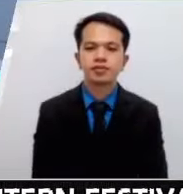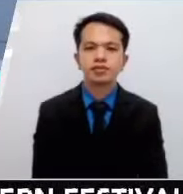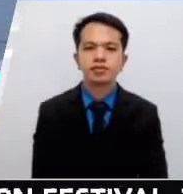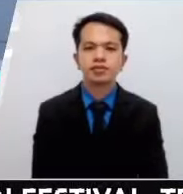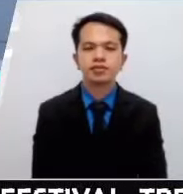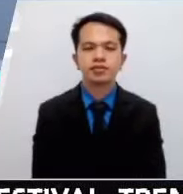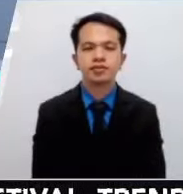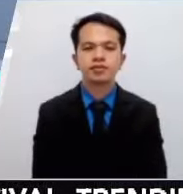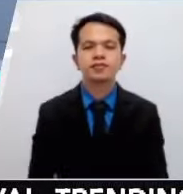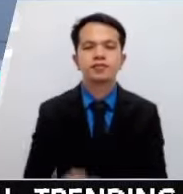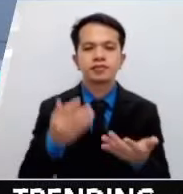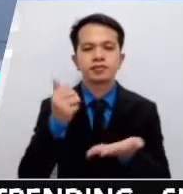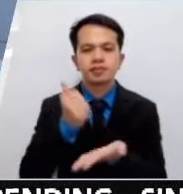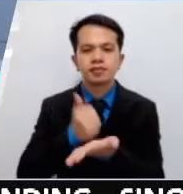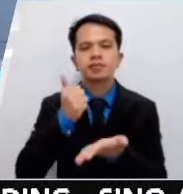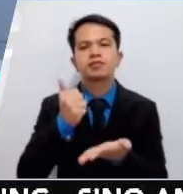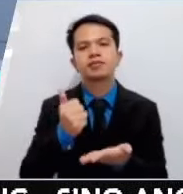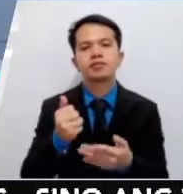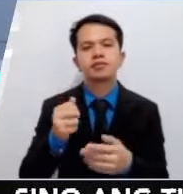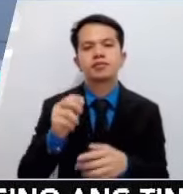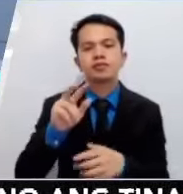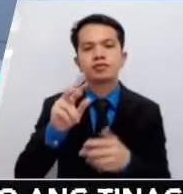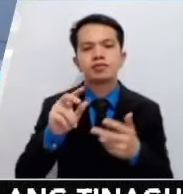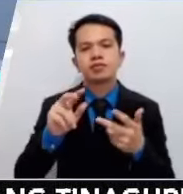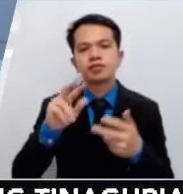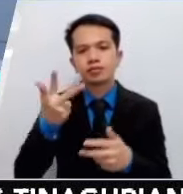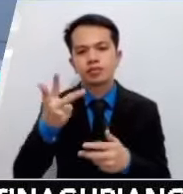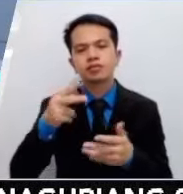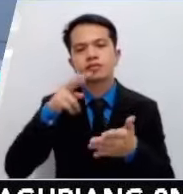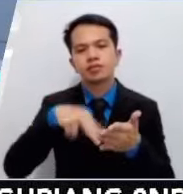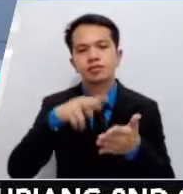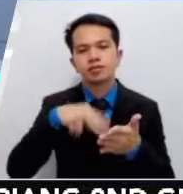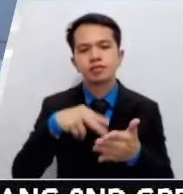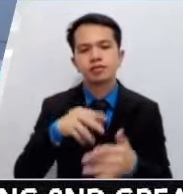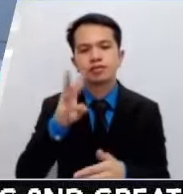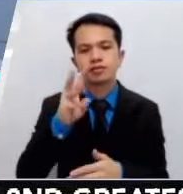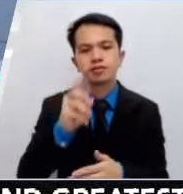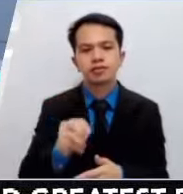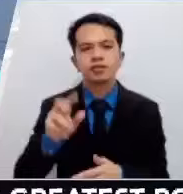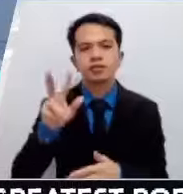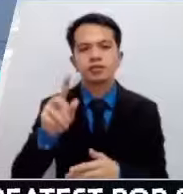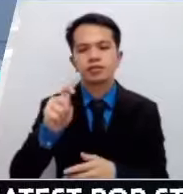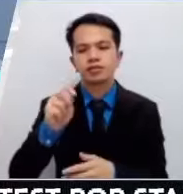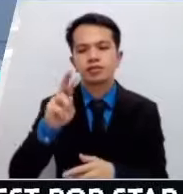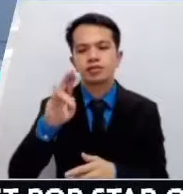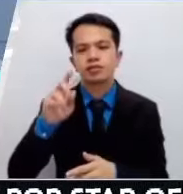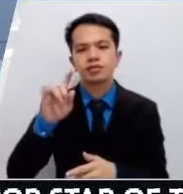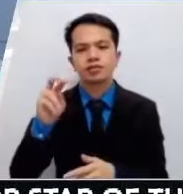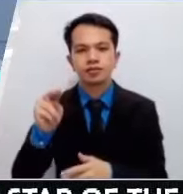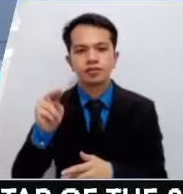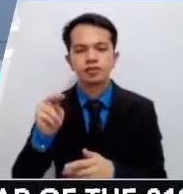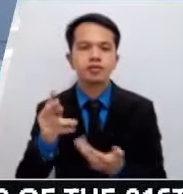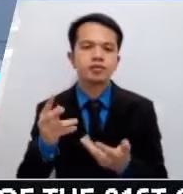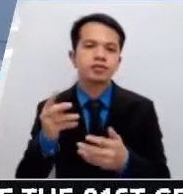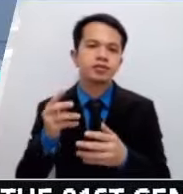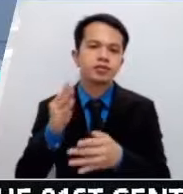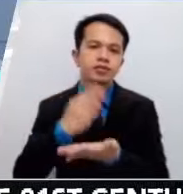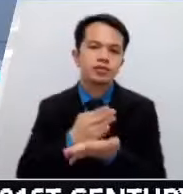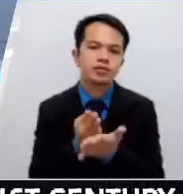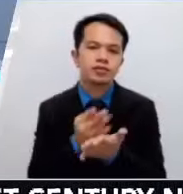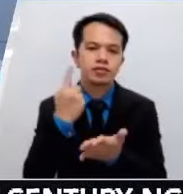Aprobado na ng Senado sa ikatlo at huling pagbasa ang 6.352 trillion pesos na national budget para sa